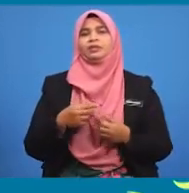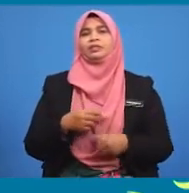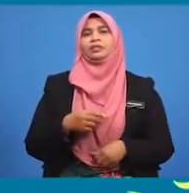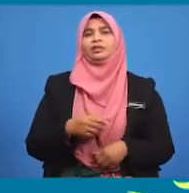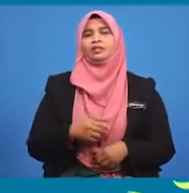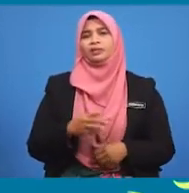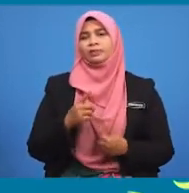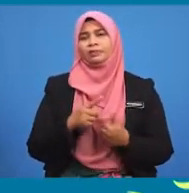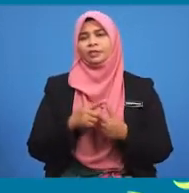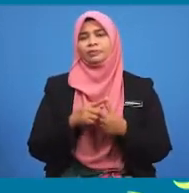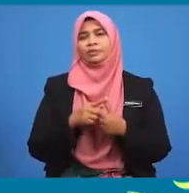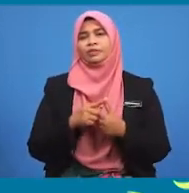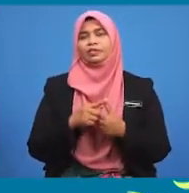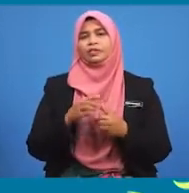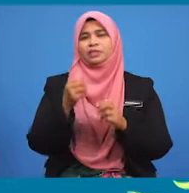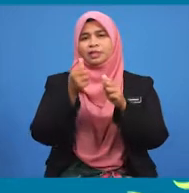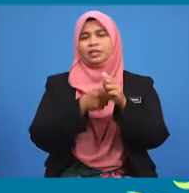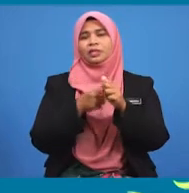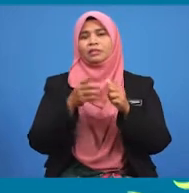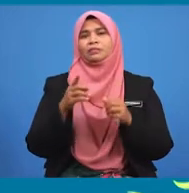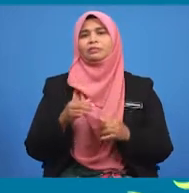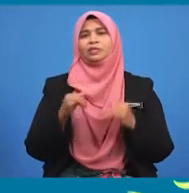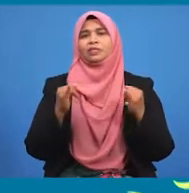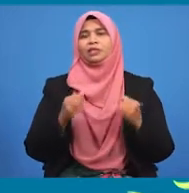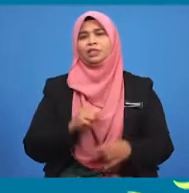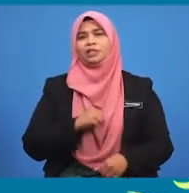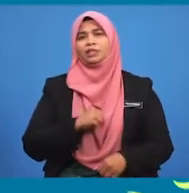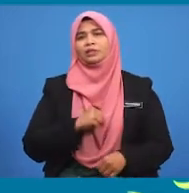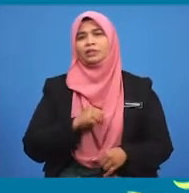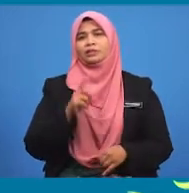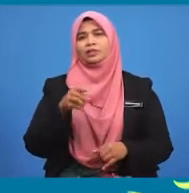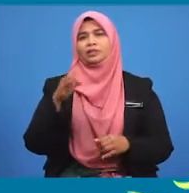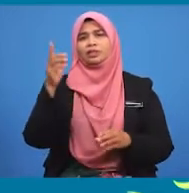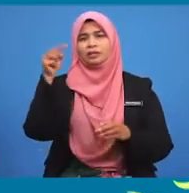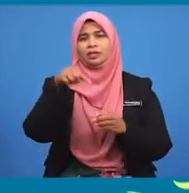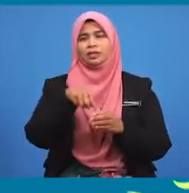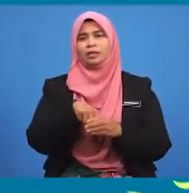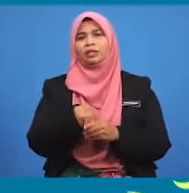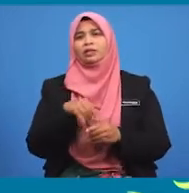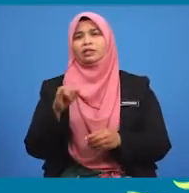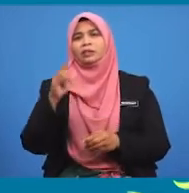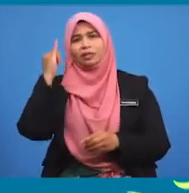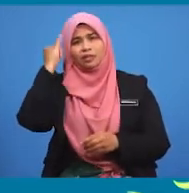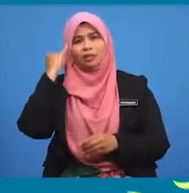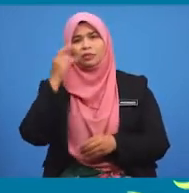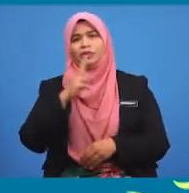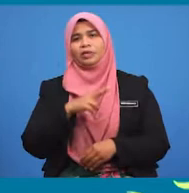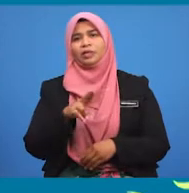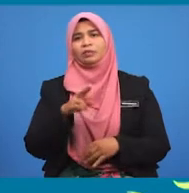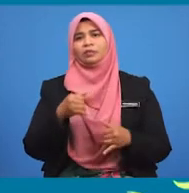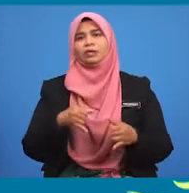Setiap individu hendaklah mendalami ilmu pengetahuan melalui pengajian bersama para